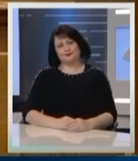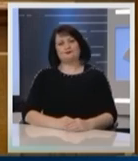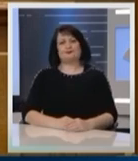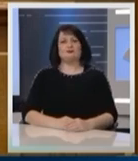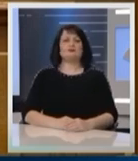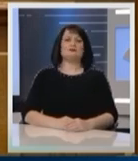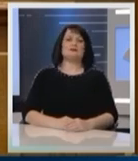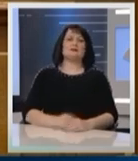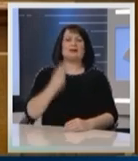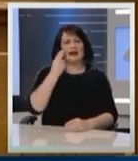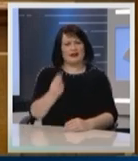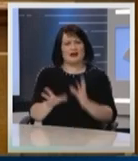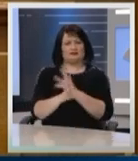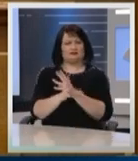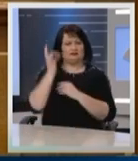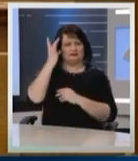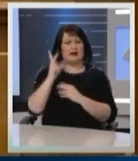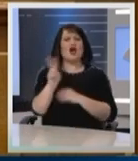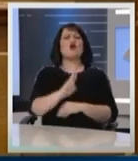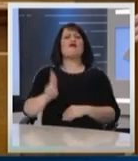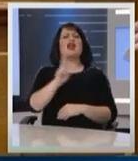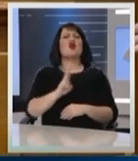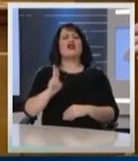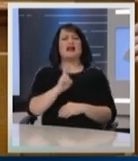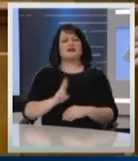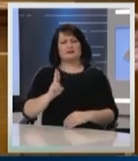Είδα ότι ο Ρουμπίκονας και σήμερα